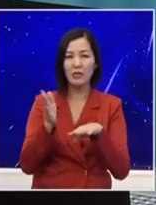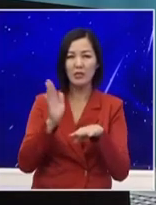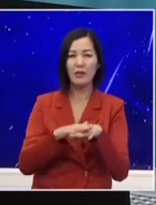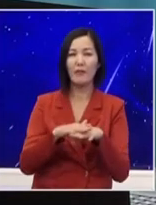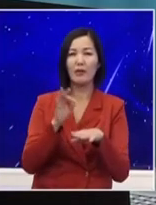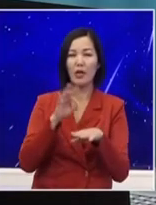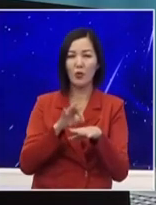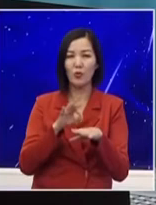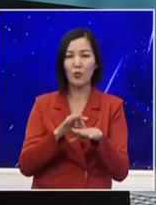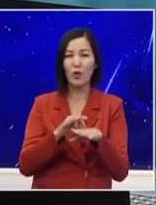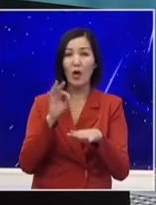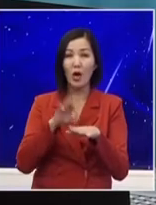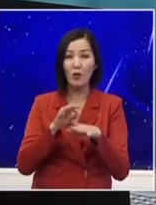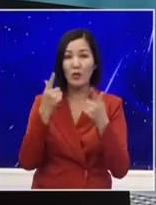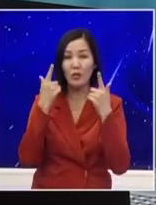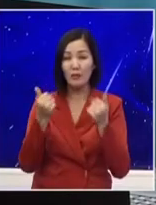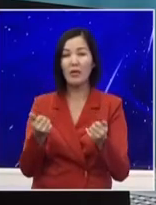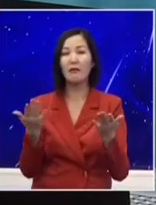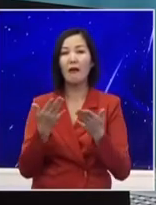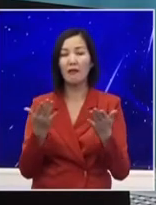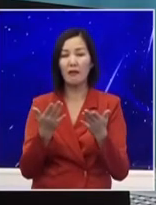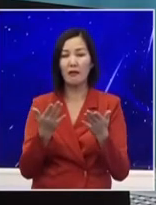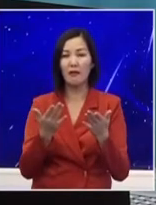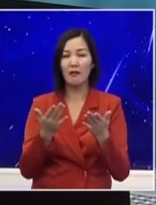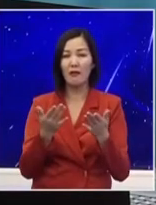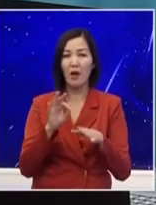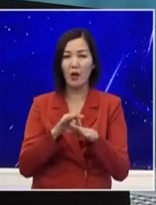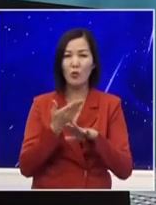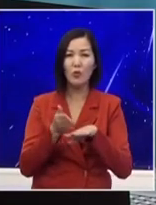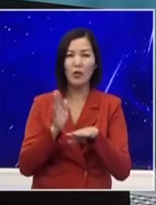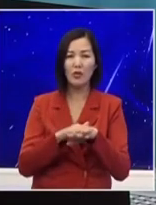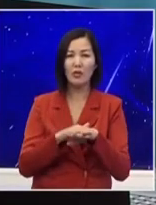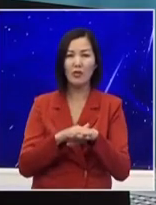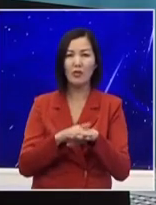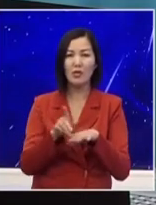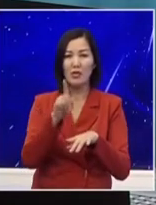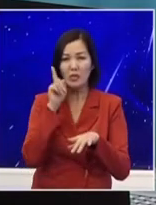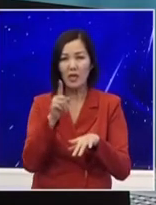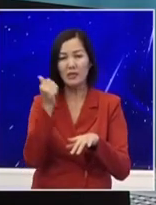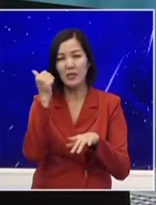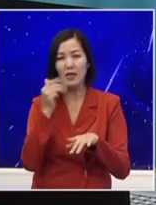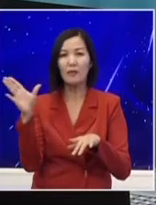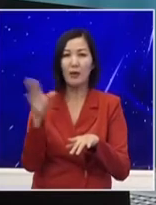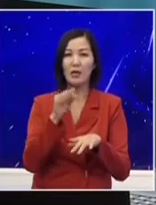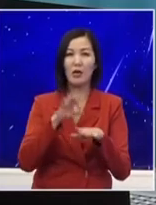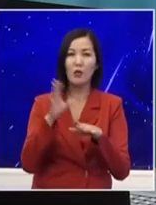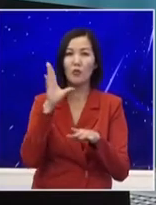қандай кеселі бар екен. Ол жасқа қарамайды.